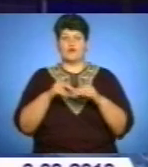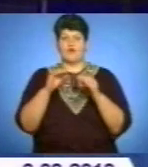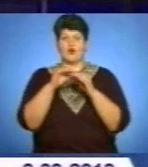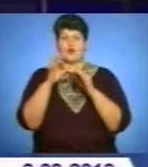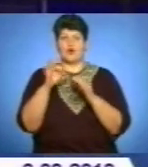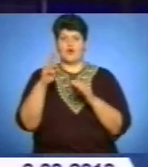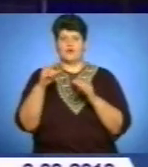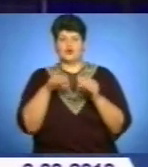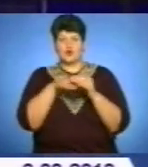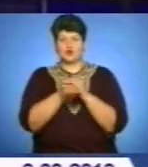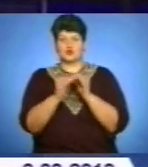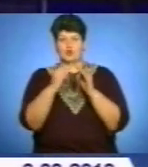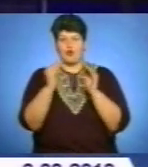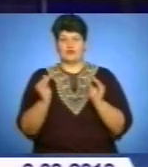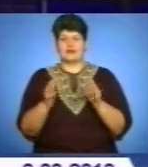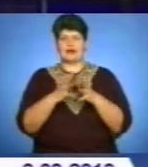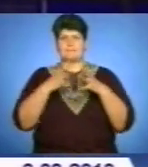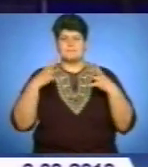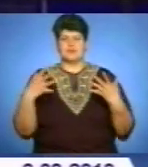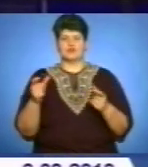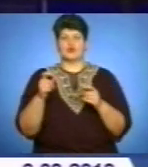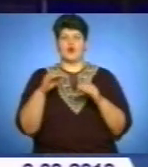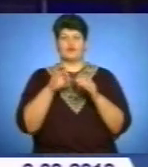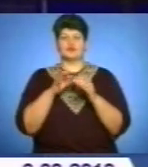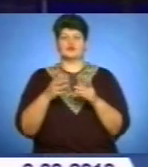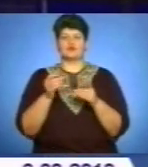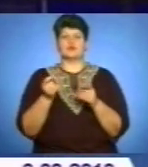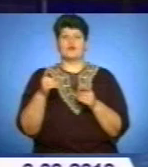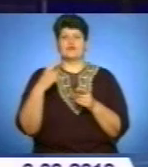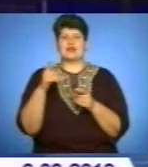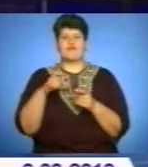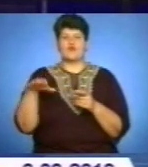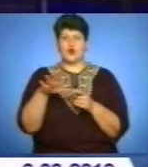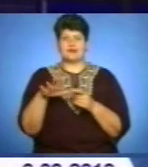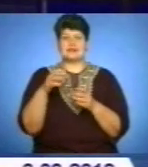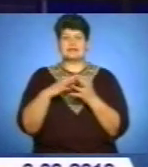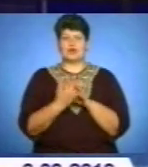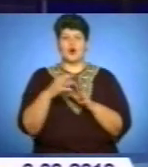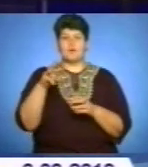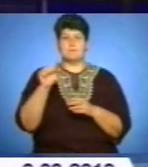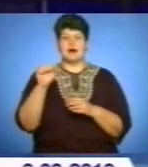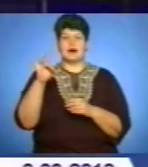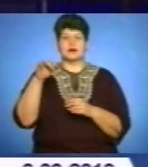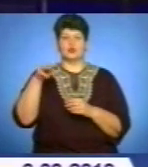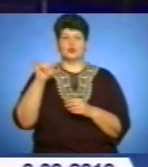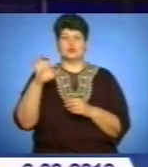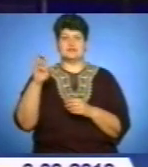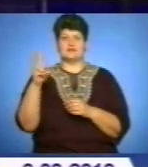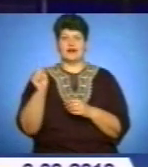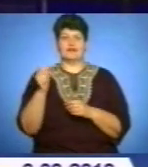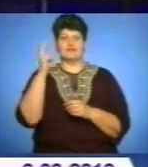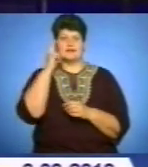під час відвідин найбільшого овочесховища Європи в селі Мартусівка, що на Київщині. Міністр аграрної політики та